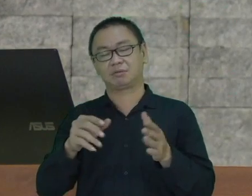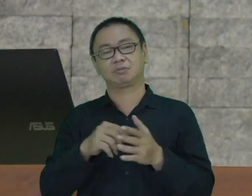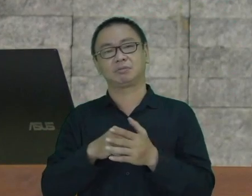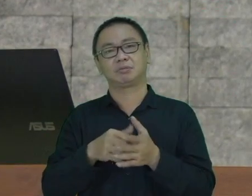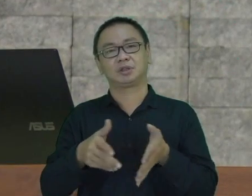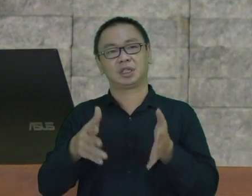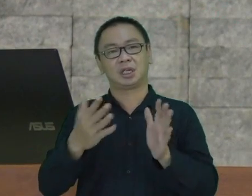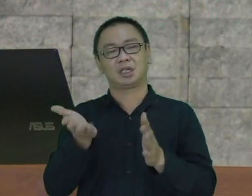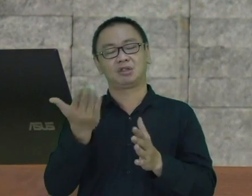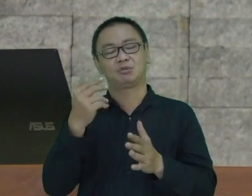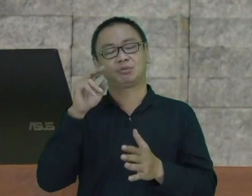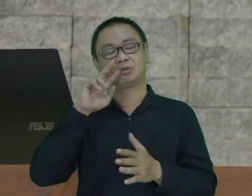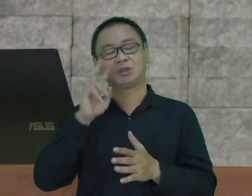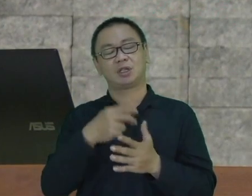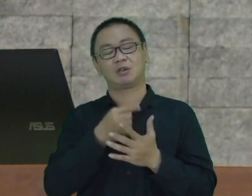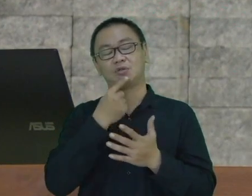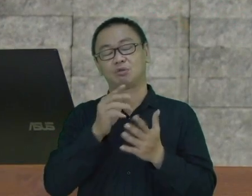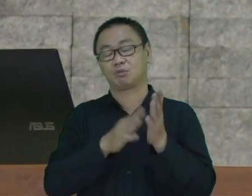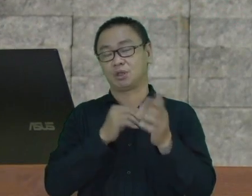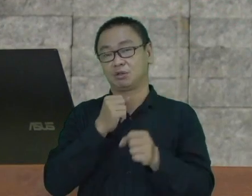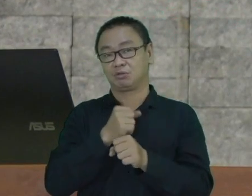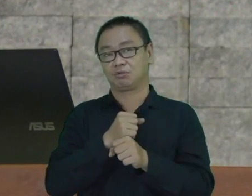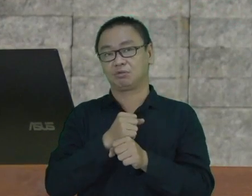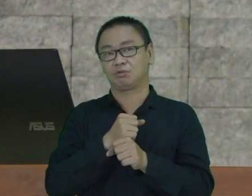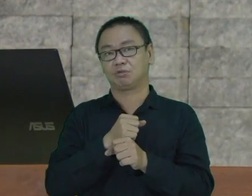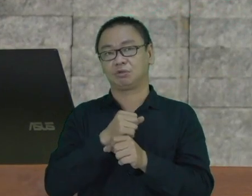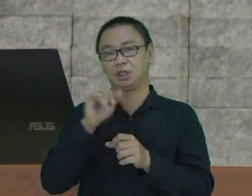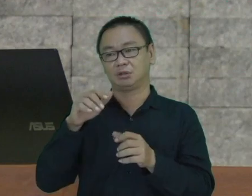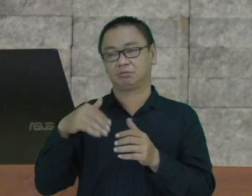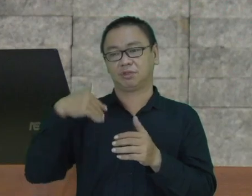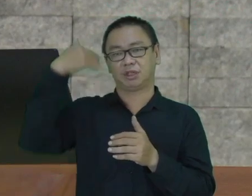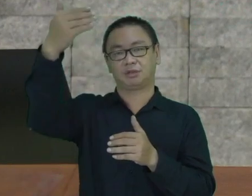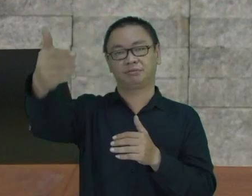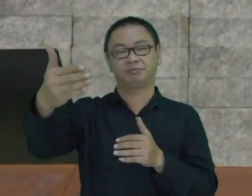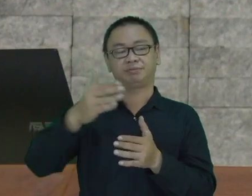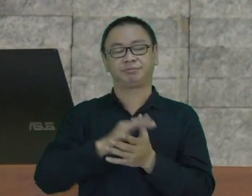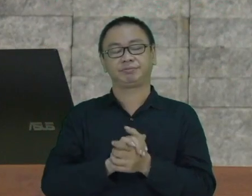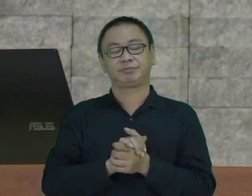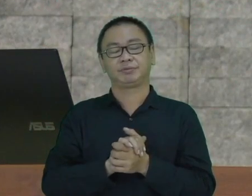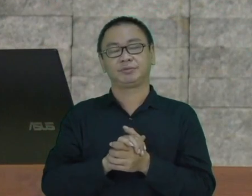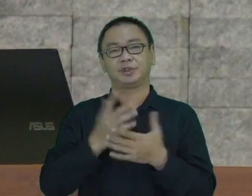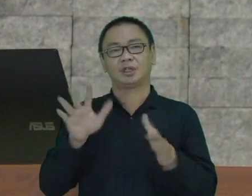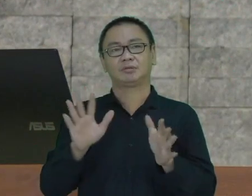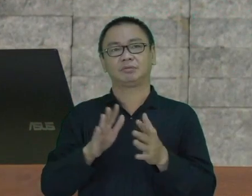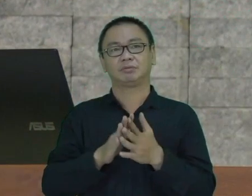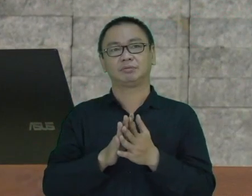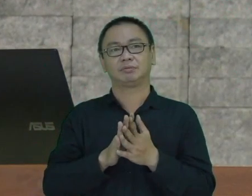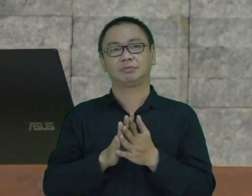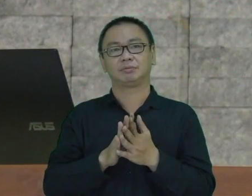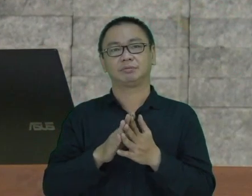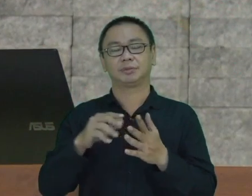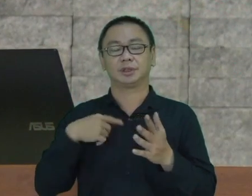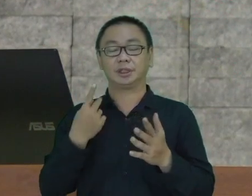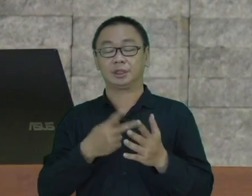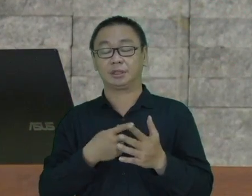perjalanan hidup saudara untuk minggu-minggu yang akan datang. Dan biarlah kini ketika kita